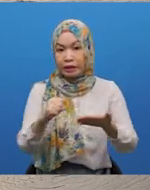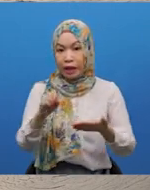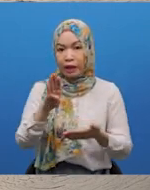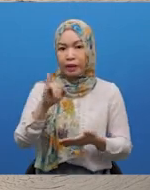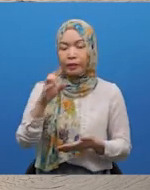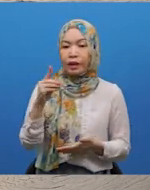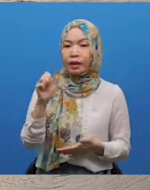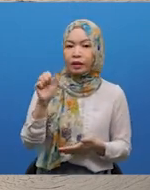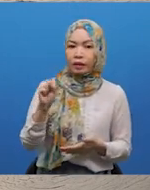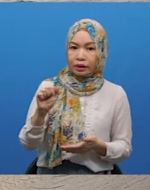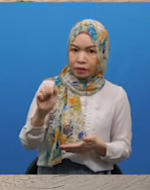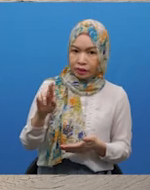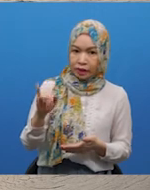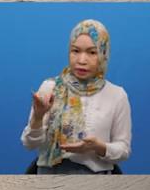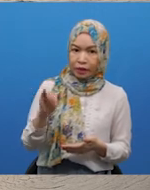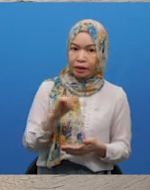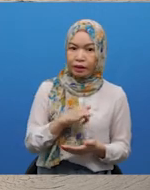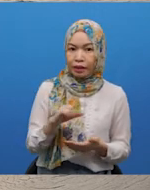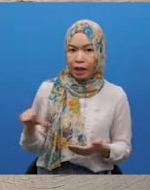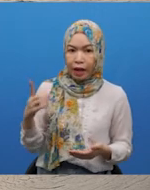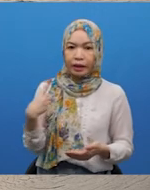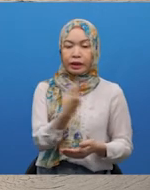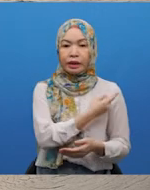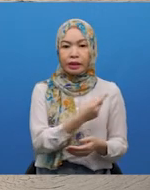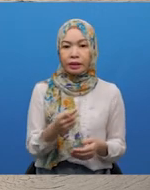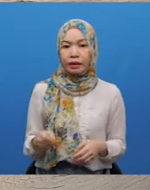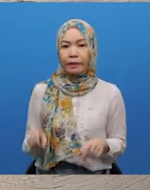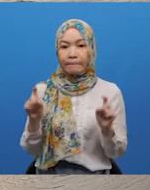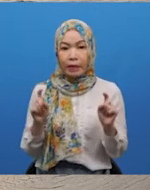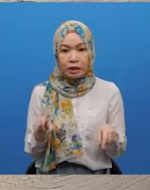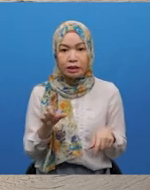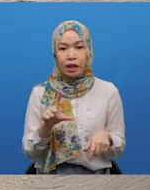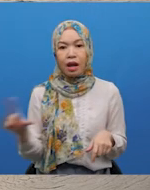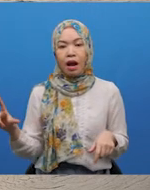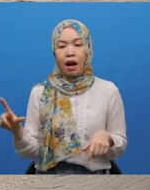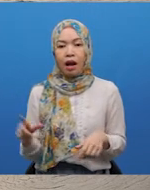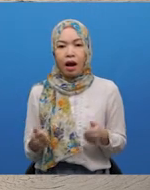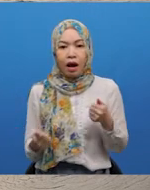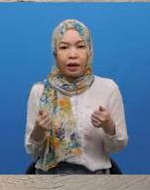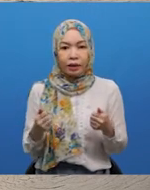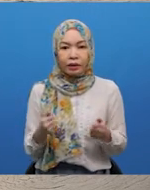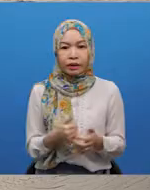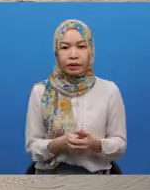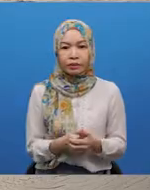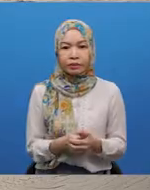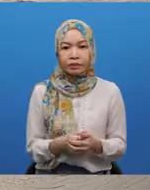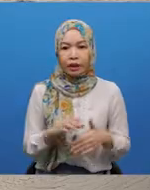Pengajaran yang pertama ialah kita hendaklah adil dalam memimpin sesebuah